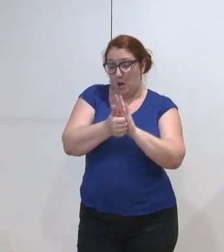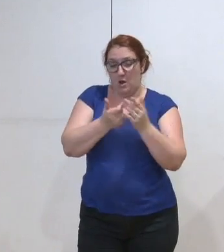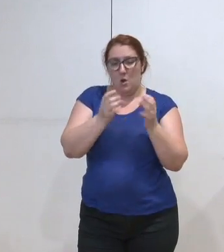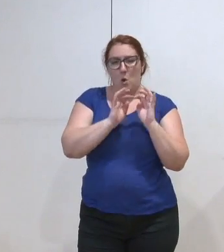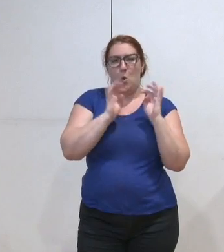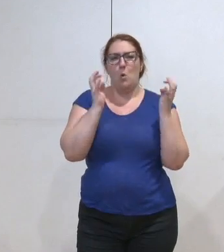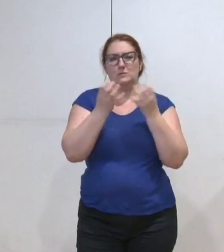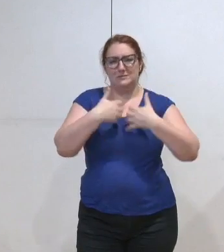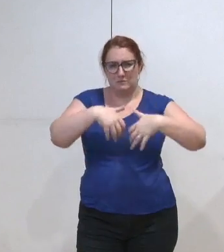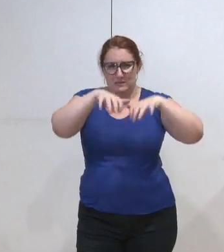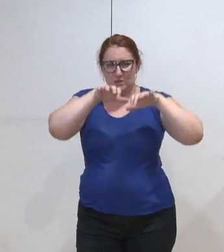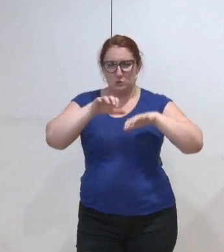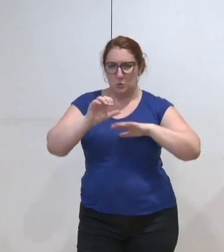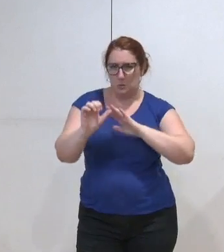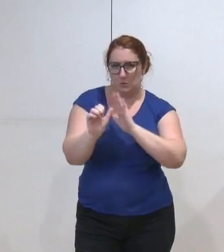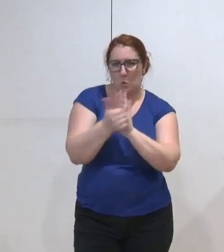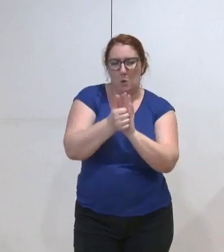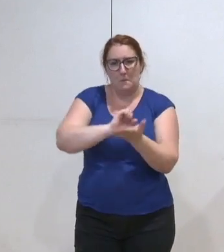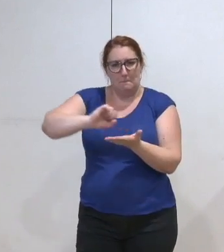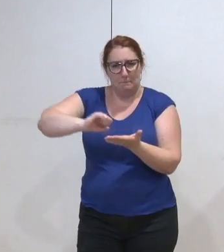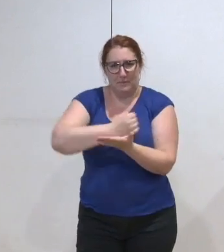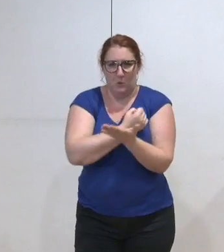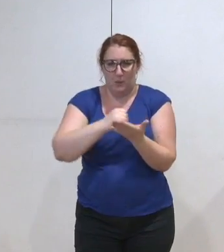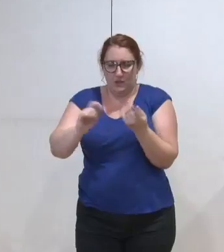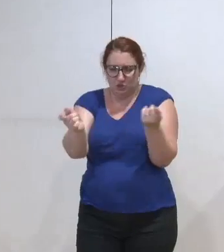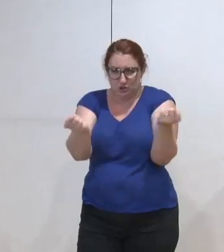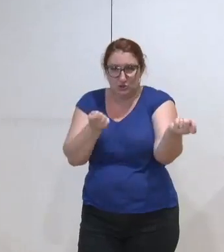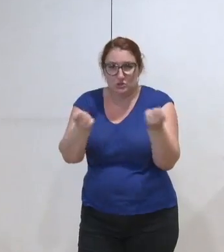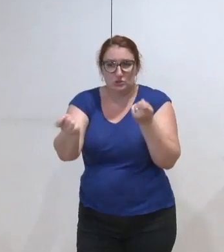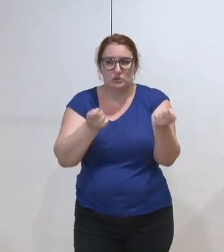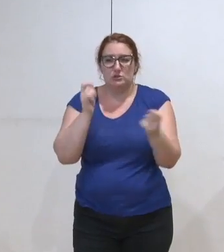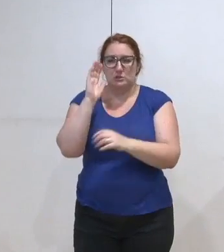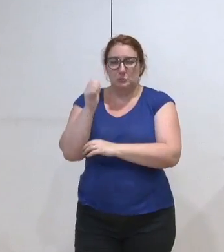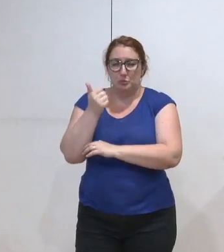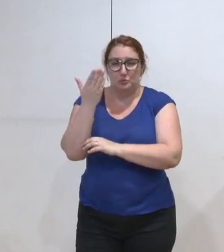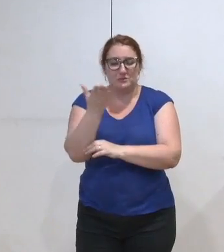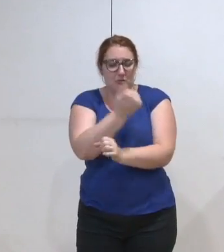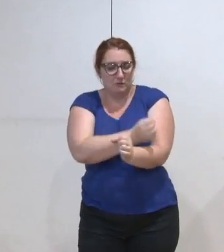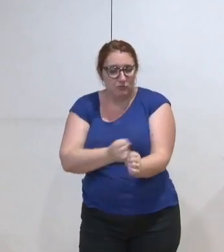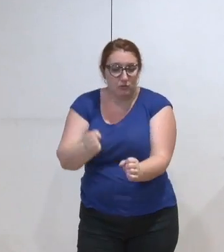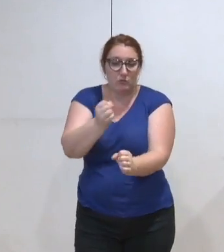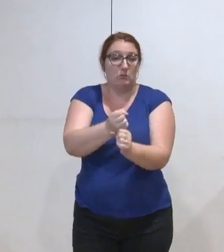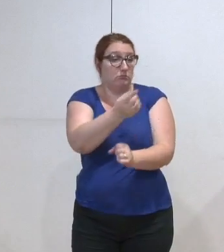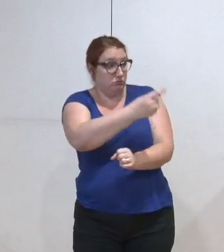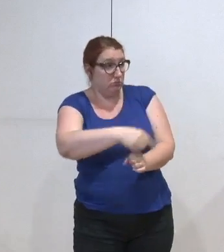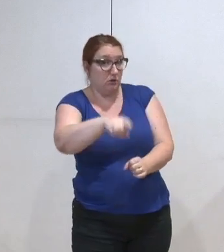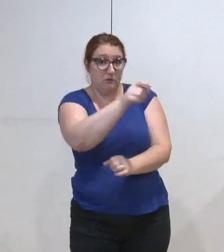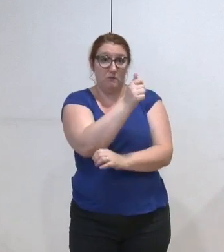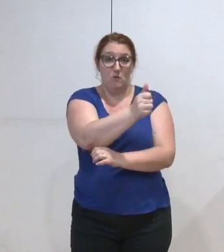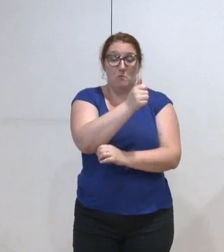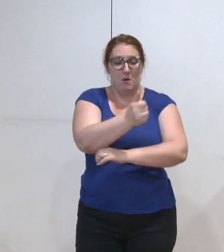d'administration du CCAS et à cette fin vous créez un bureau de